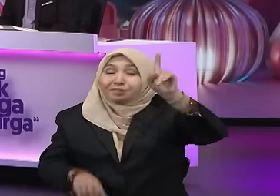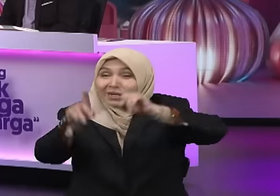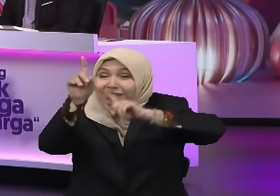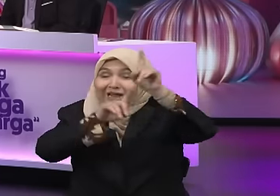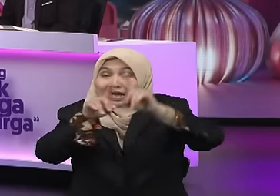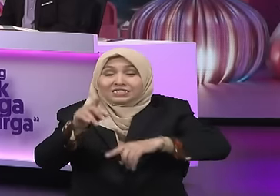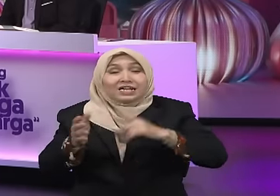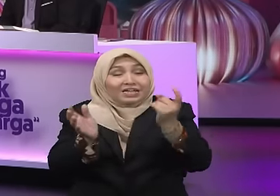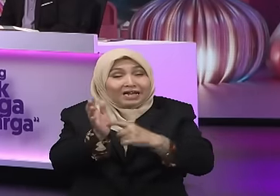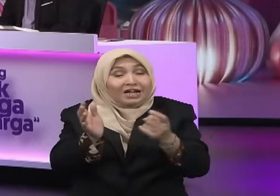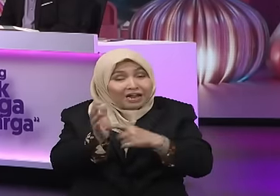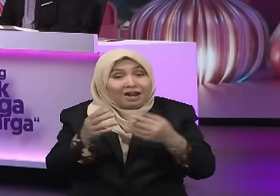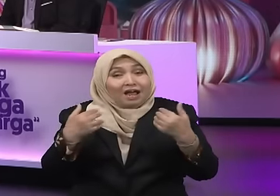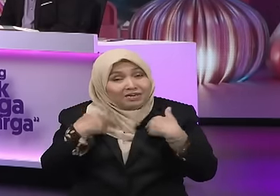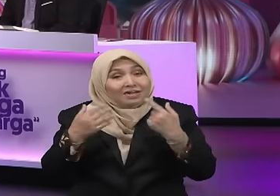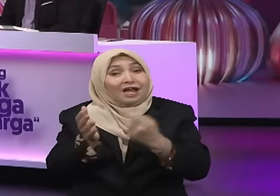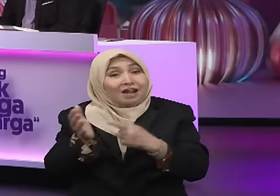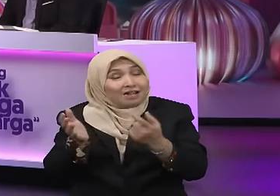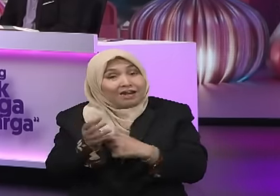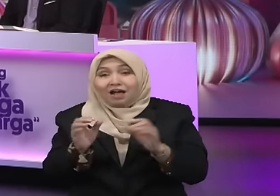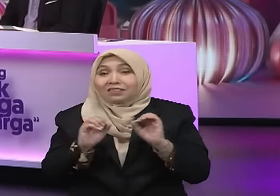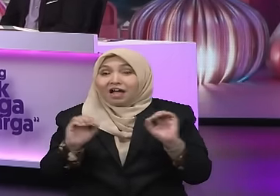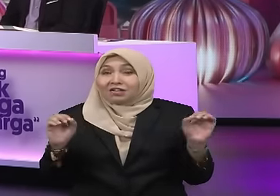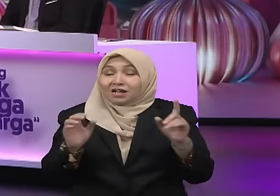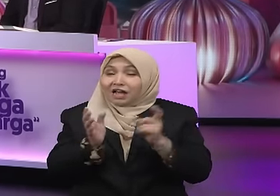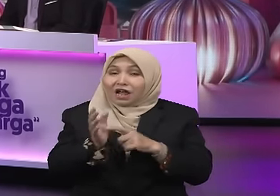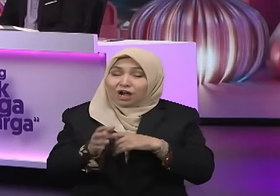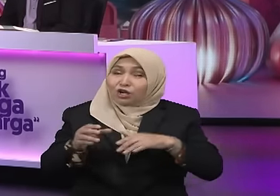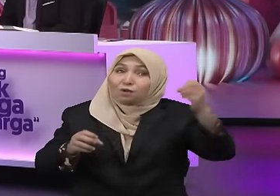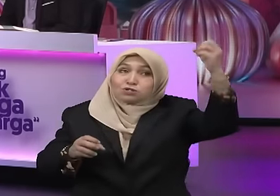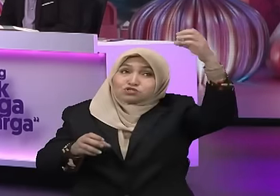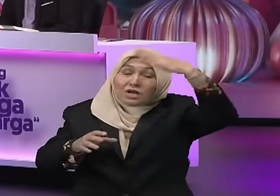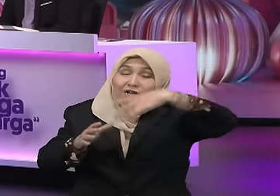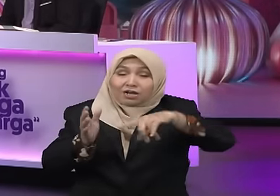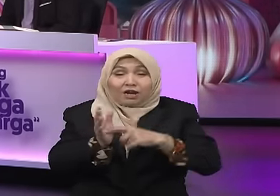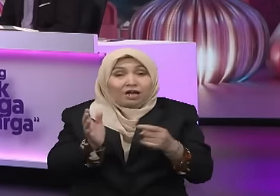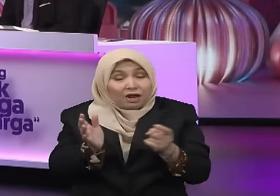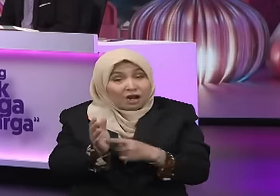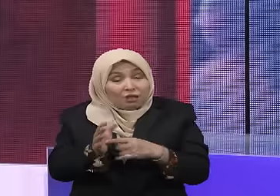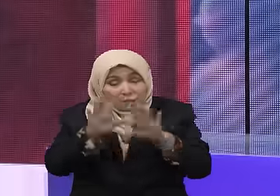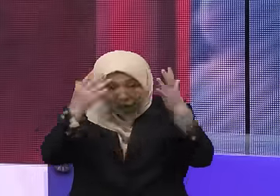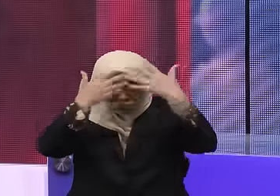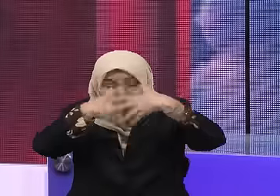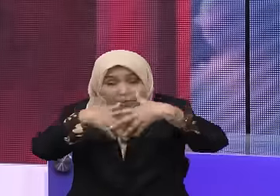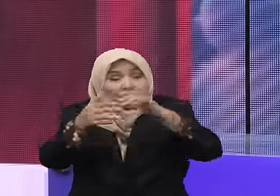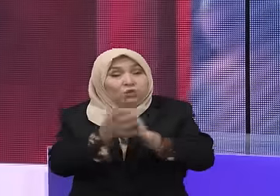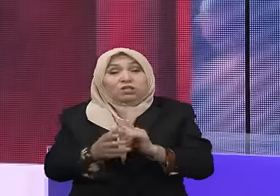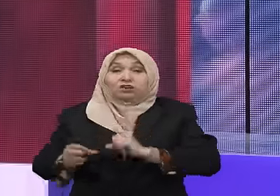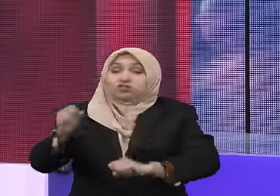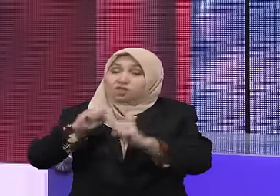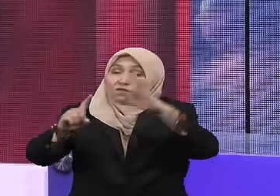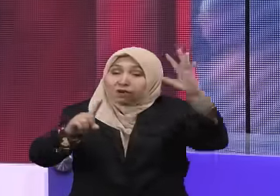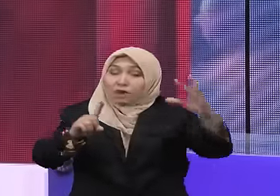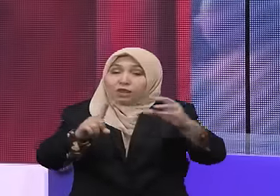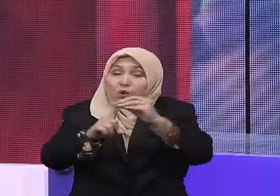Dia kadang-kadang ada, kadang-kadang tak ada. Kadang-kadang bercahaya, kadang-kadang gelap. Itu adalah sifat